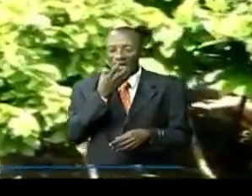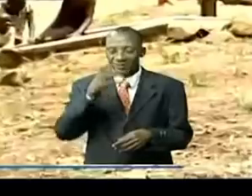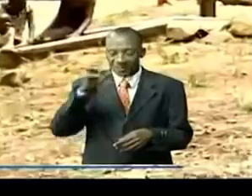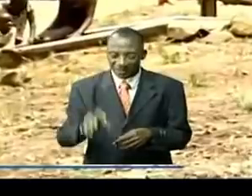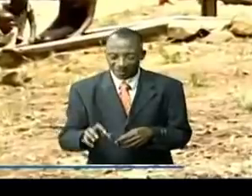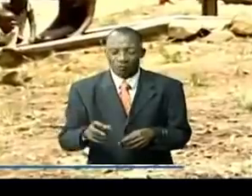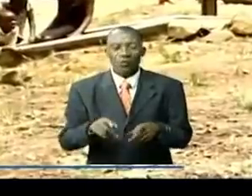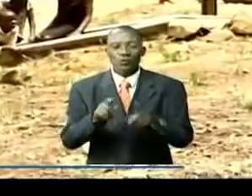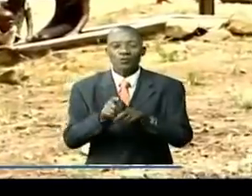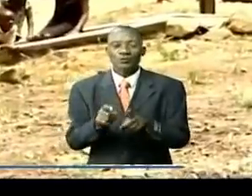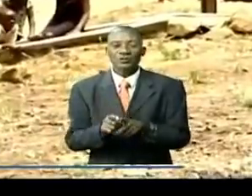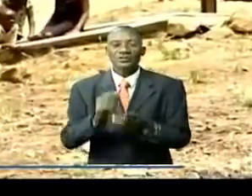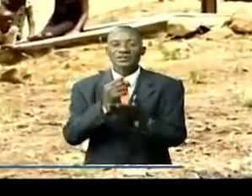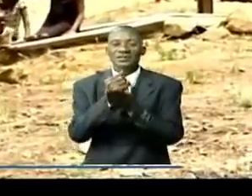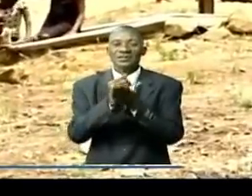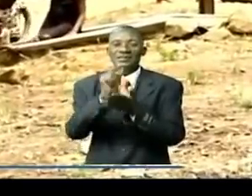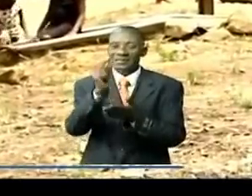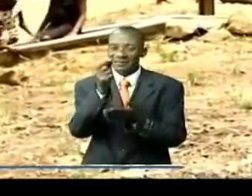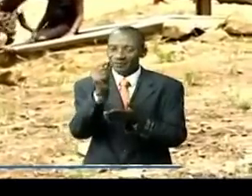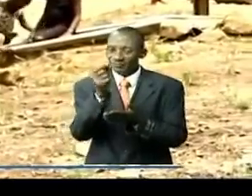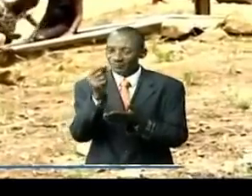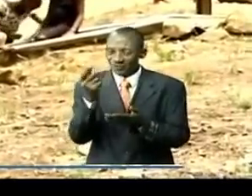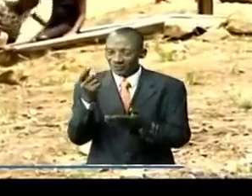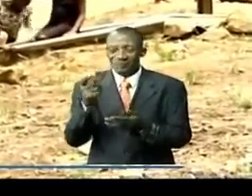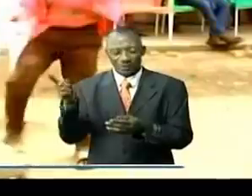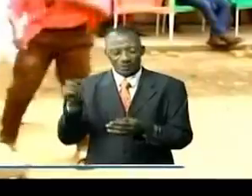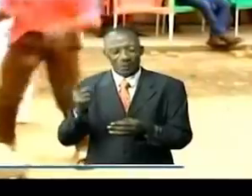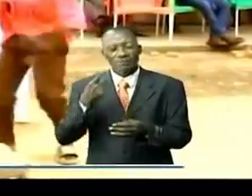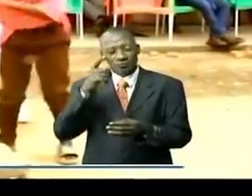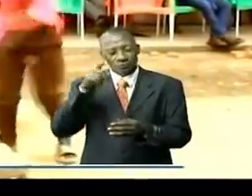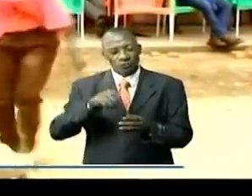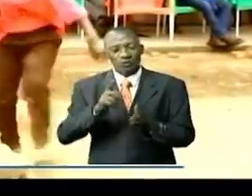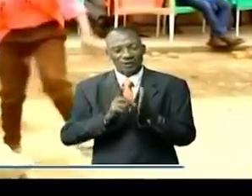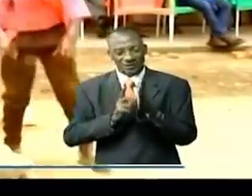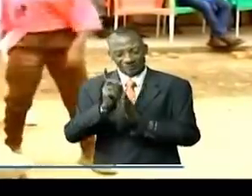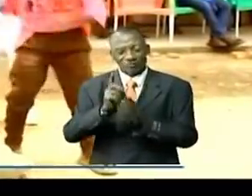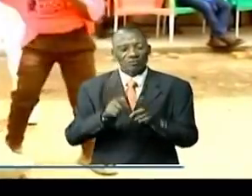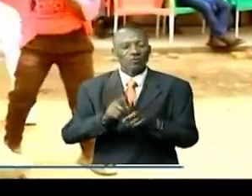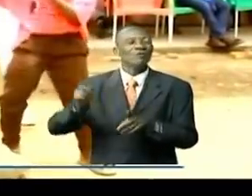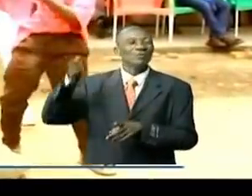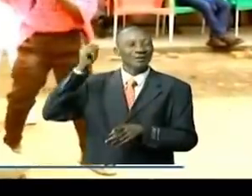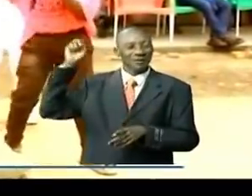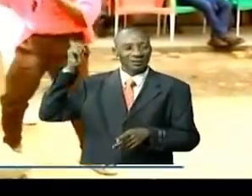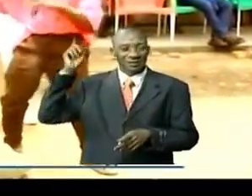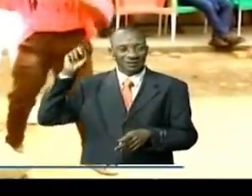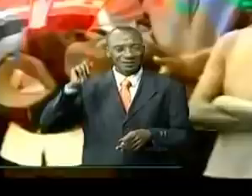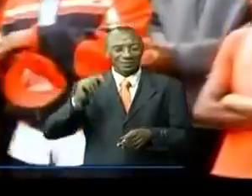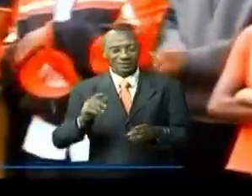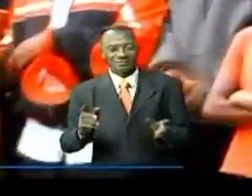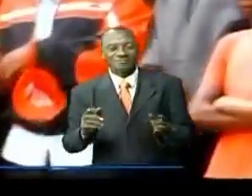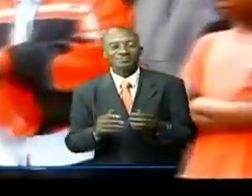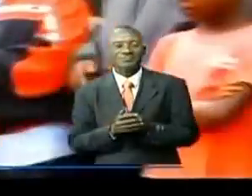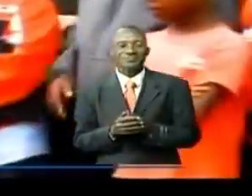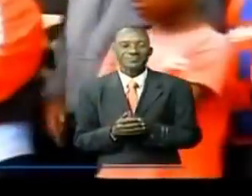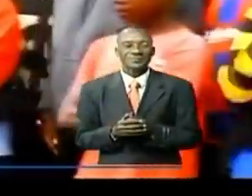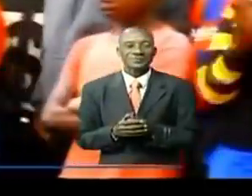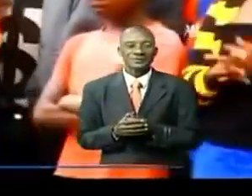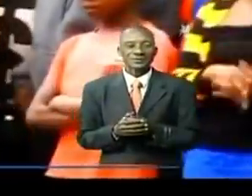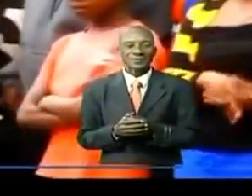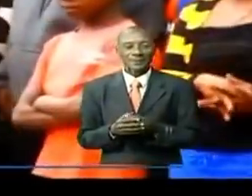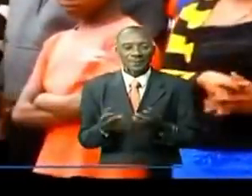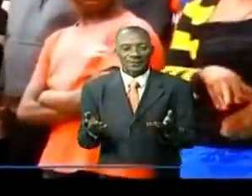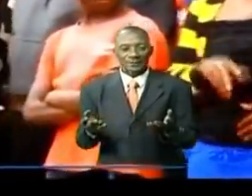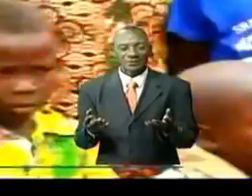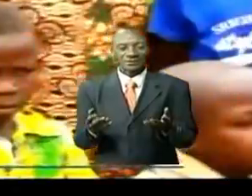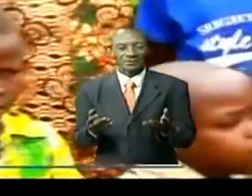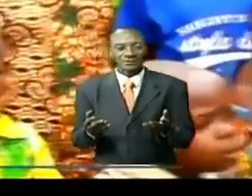vue de booster le développement de cette zone post-conflit. Un offre de soulagement pour la communauté locale de Bahema Boga et les